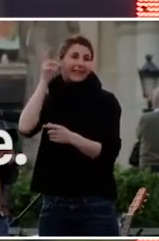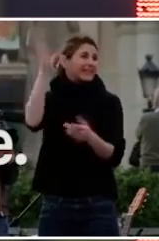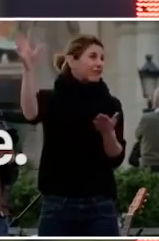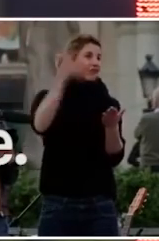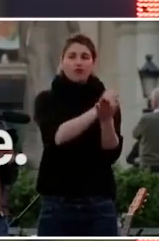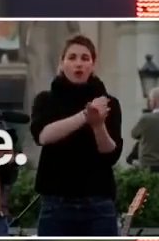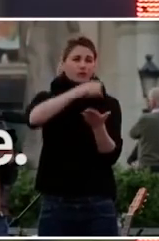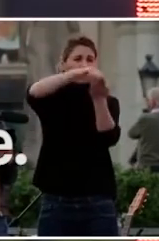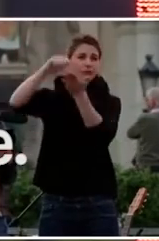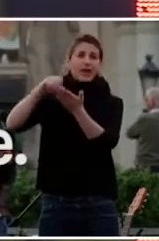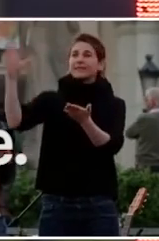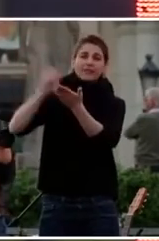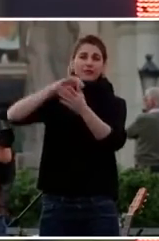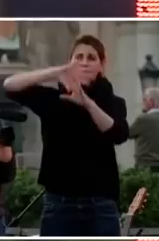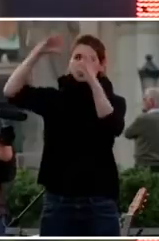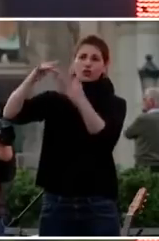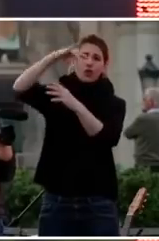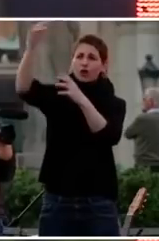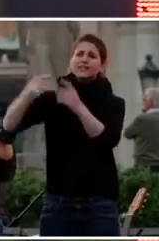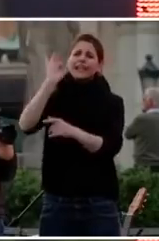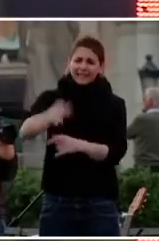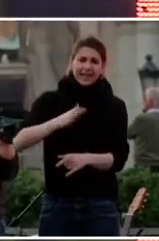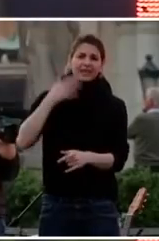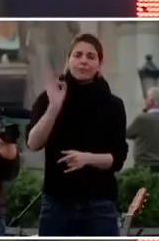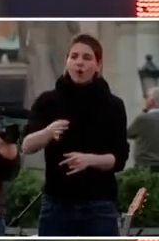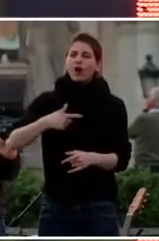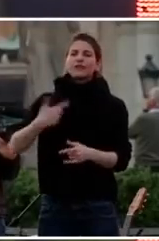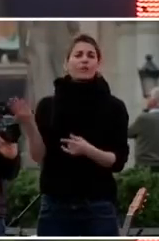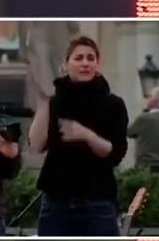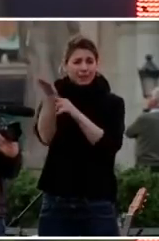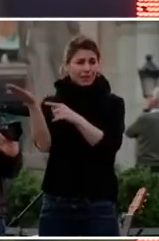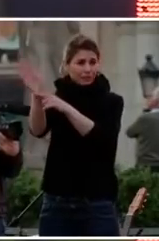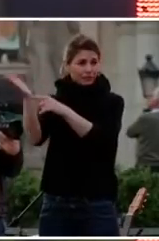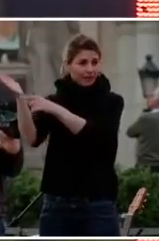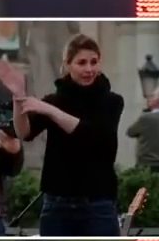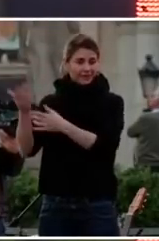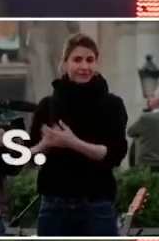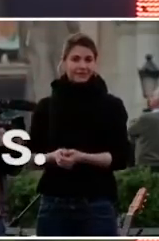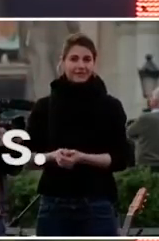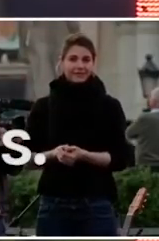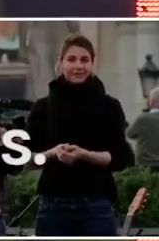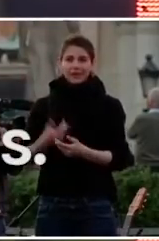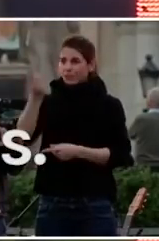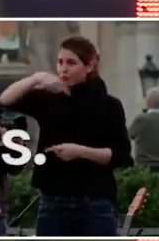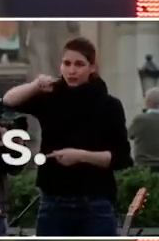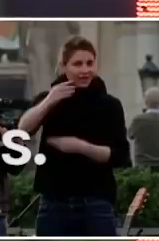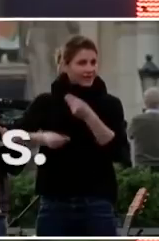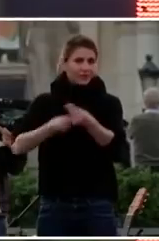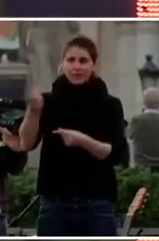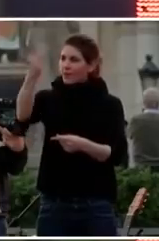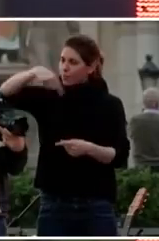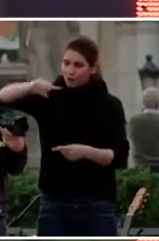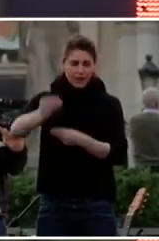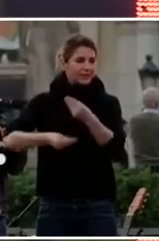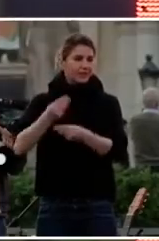cada ciutat, que sí que es pot, que sí que es pot, que ho estem demostrant, que ho estem demostrant i ho esteu fent vosaltres.